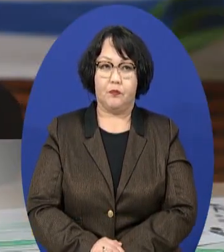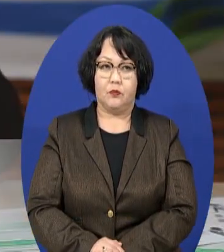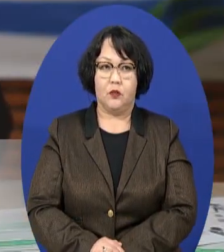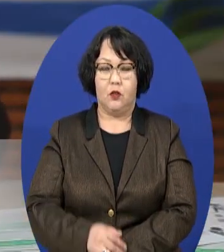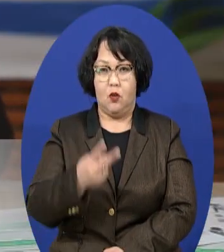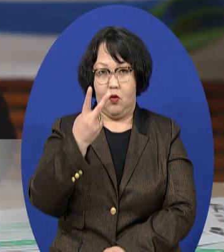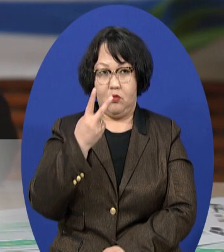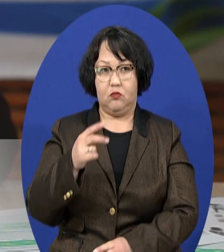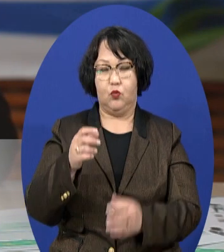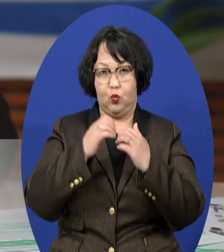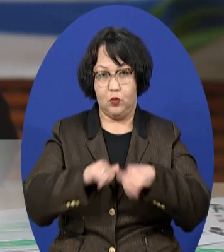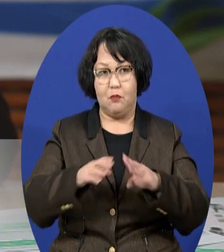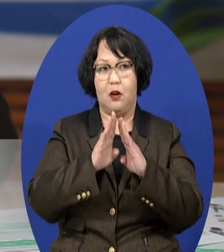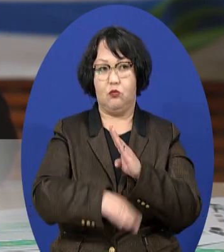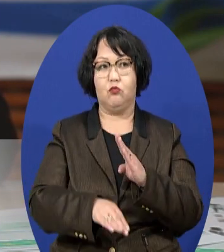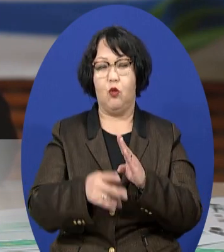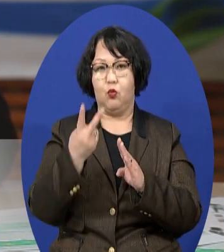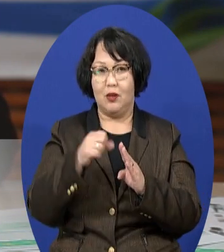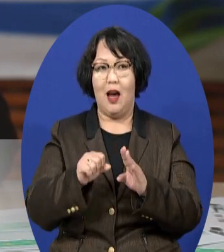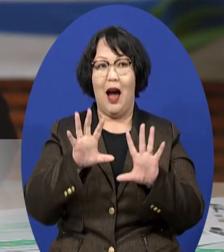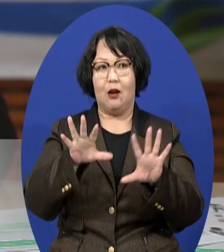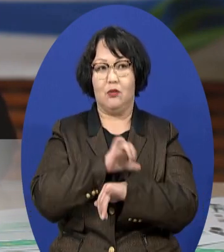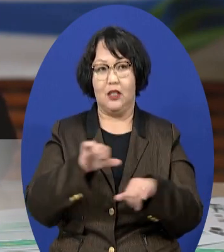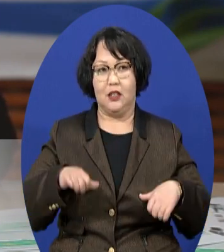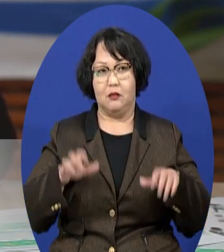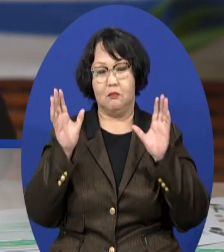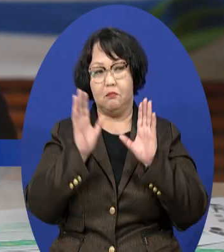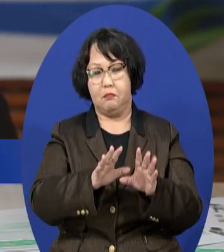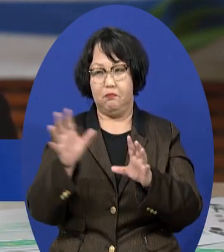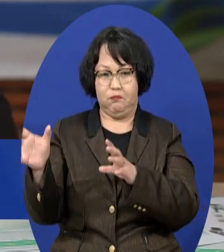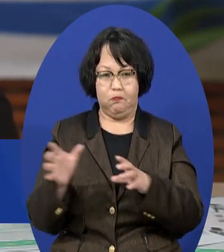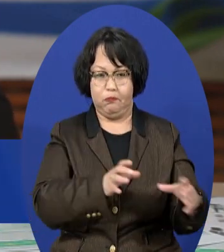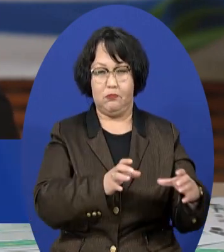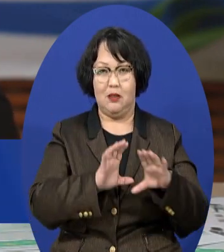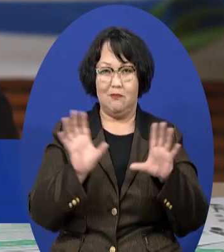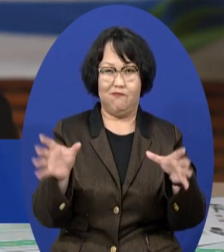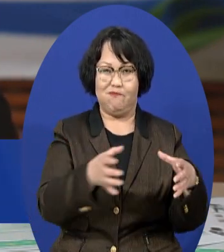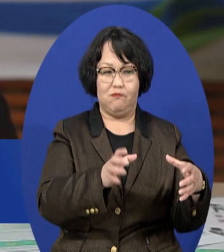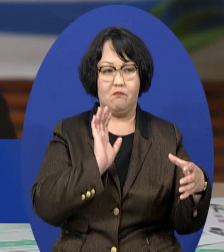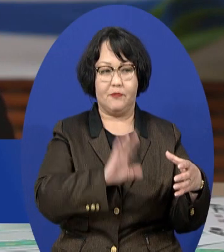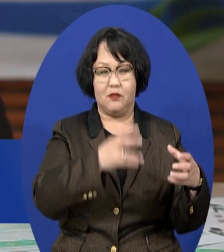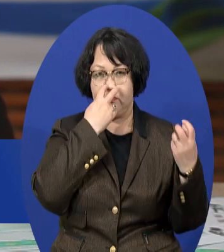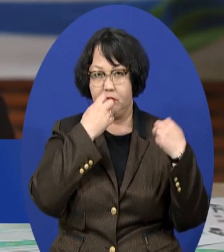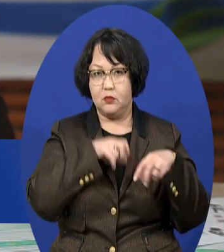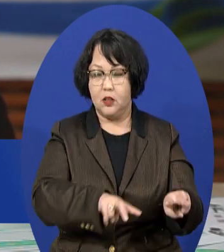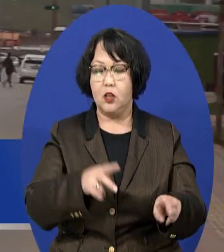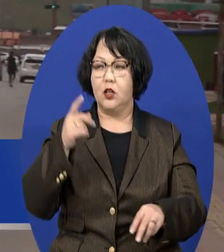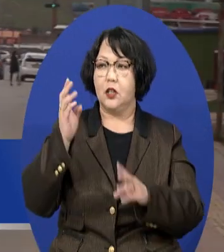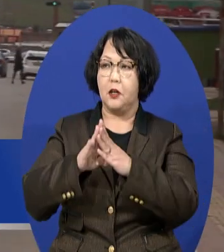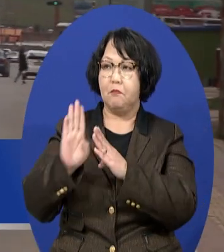Хоёр одоо тусгаарлах байранд нийт 10 иргэнийг бол тусгаарлан ажиллаж байгаа. За мөн үний зэрэгцээгээр гэрийн тусгаарлалтанд